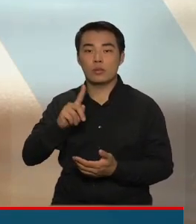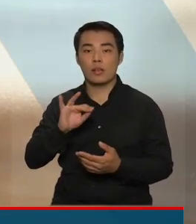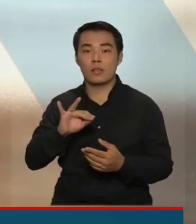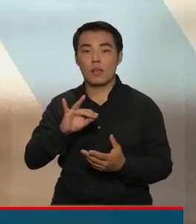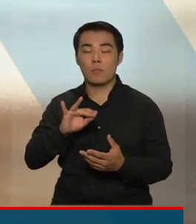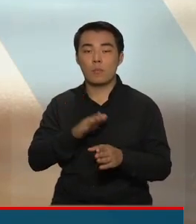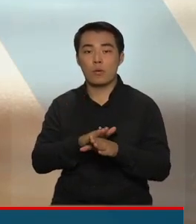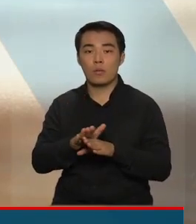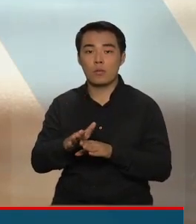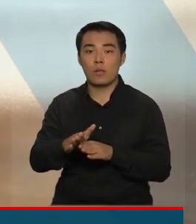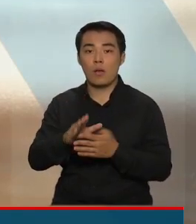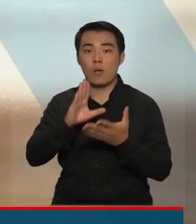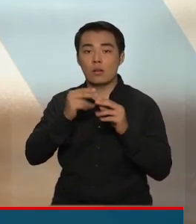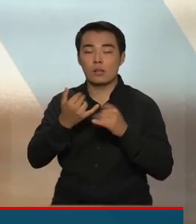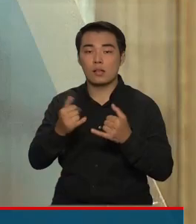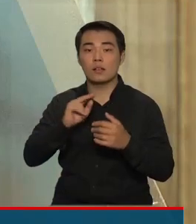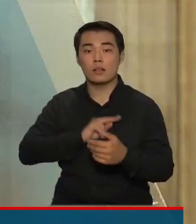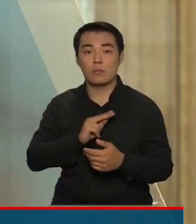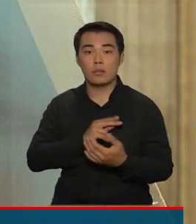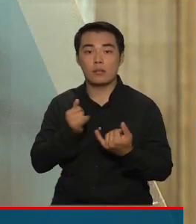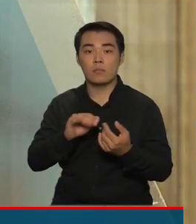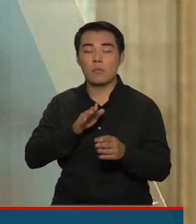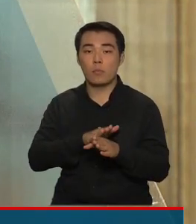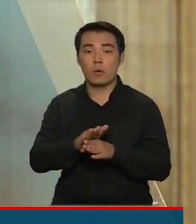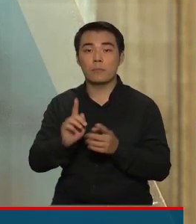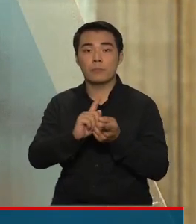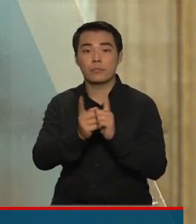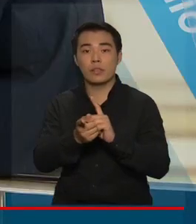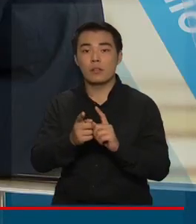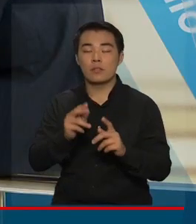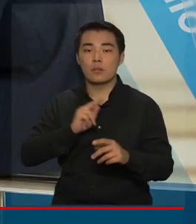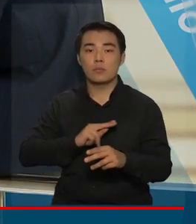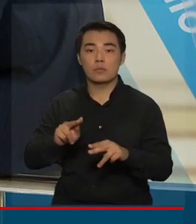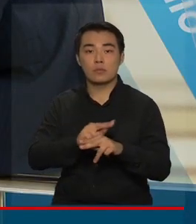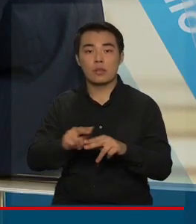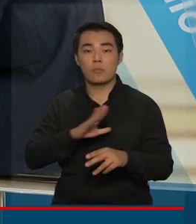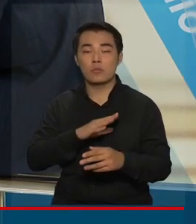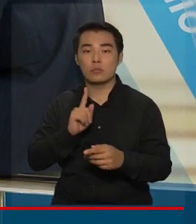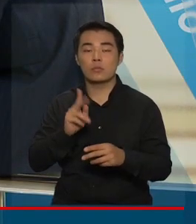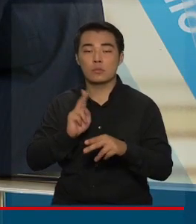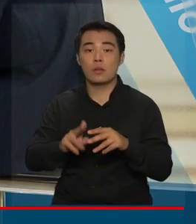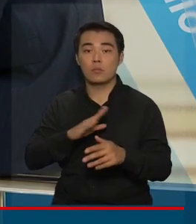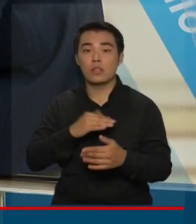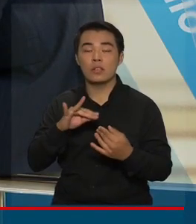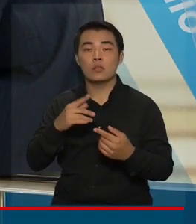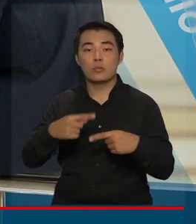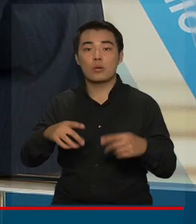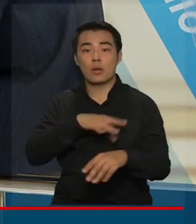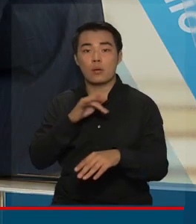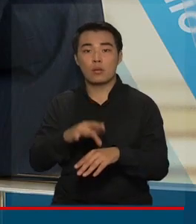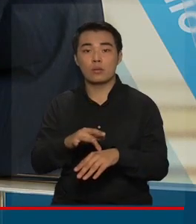былтыр шаруа болғаннан кейін биыл толығымен ауыстыруға мәжбүр болдық, соның бәрін жасап тастадық. Бірақ та басқа қалаларда